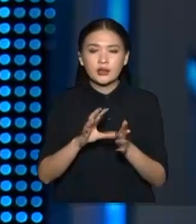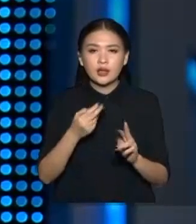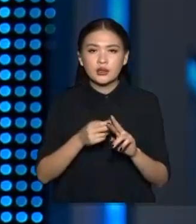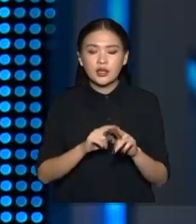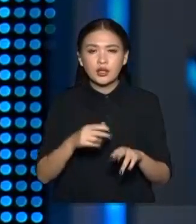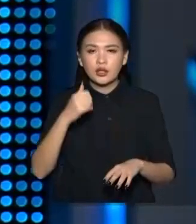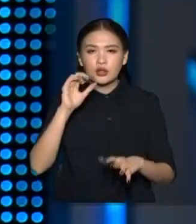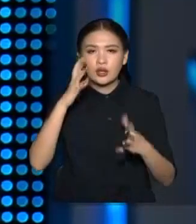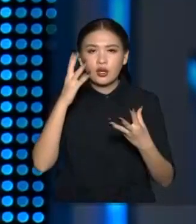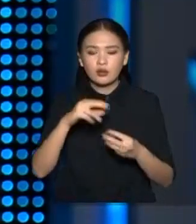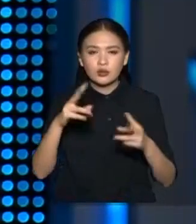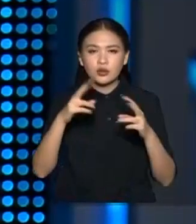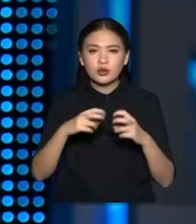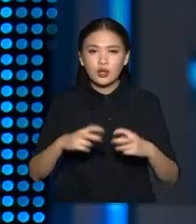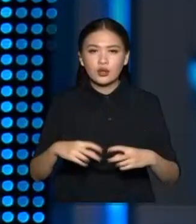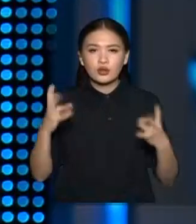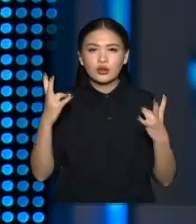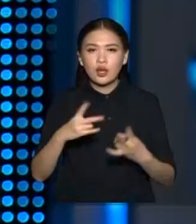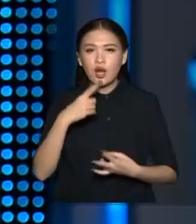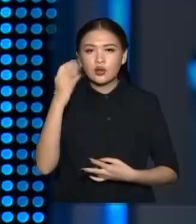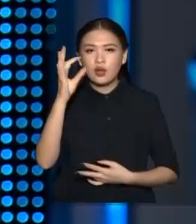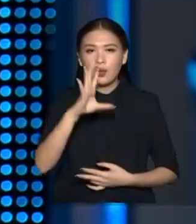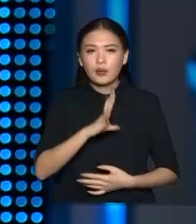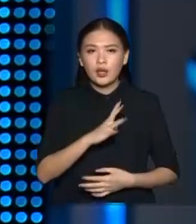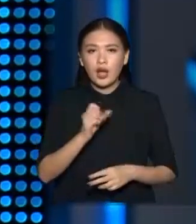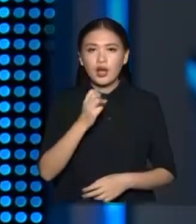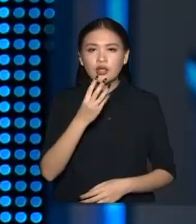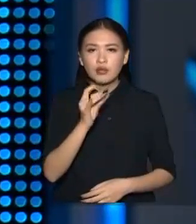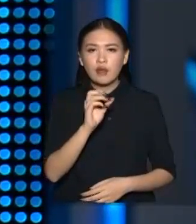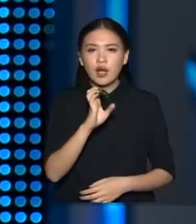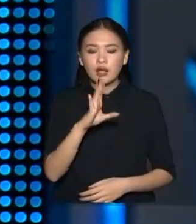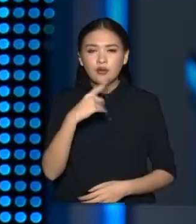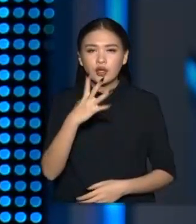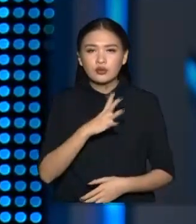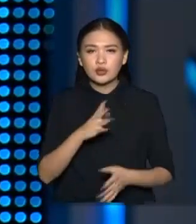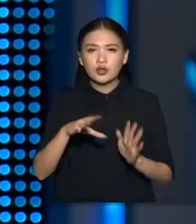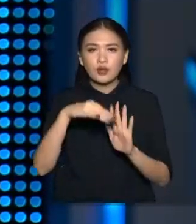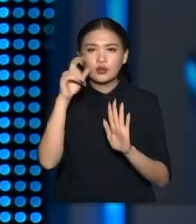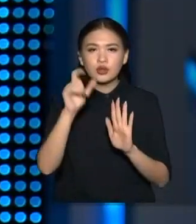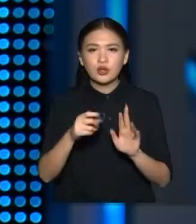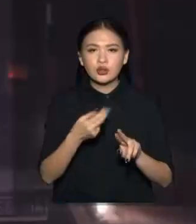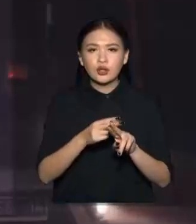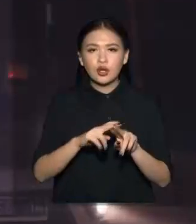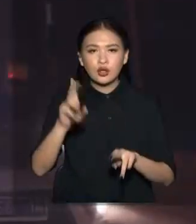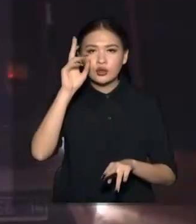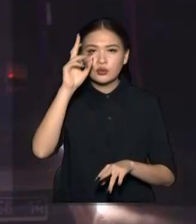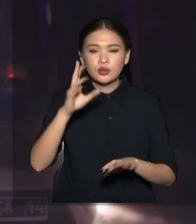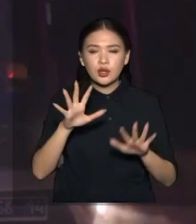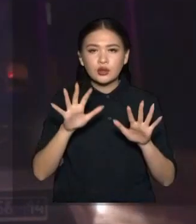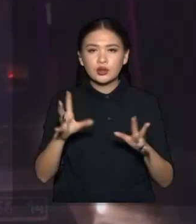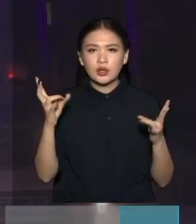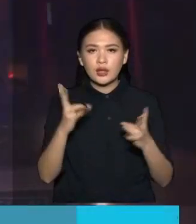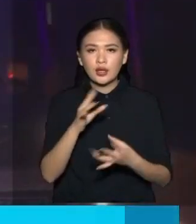кешен объектілерінде тексеру жүргізу қажеттігі туралы мәлімдеді. Мәулен Әшімбаевтың айтуынша, депутаттар бұл мәселені үкімет алдында көтеру